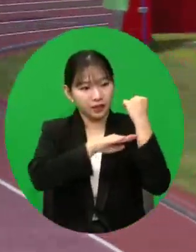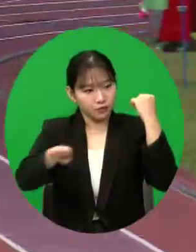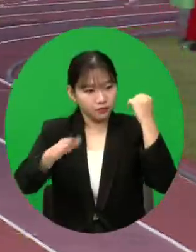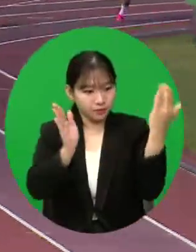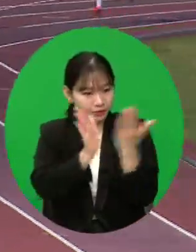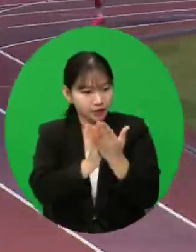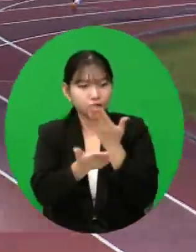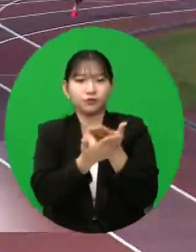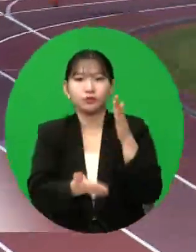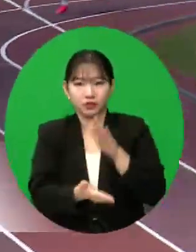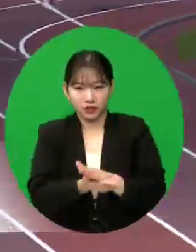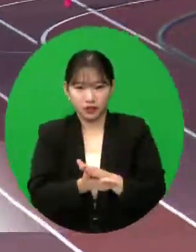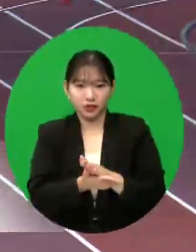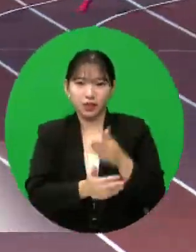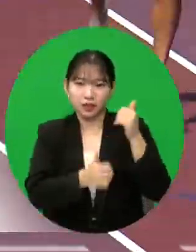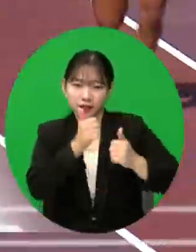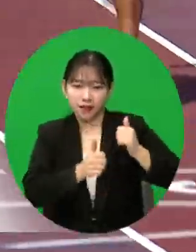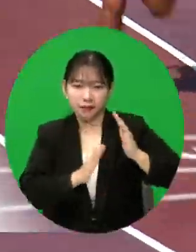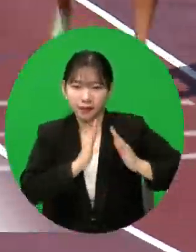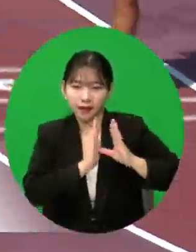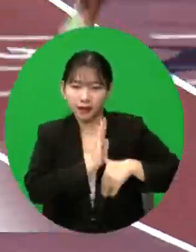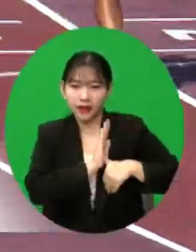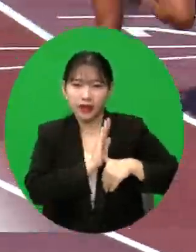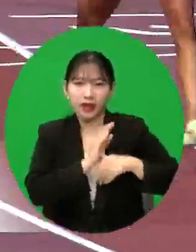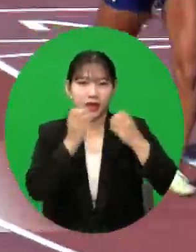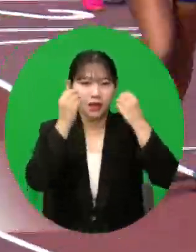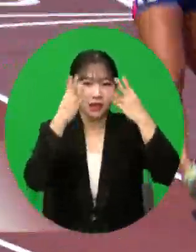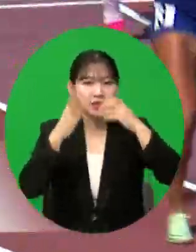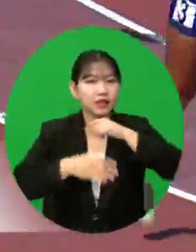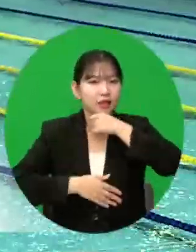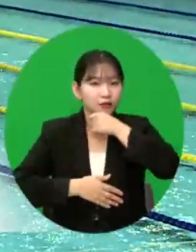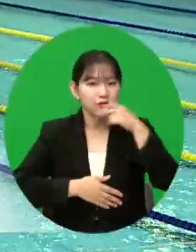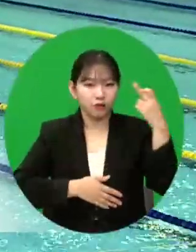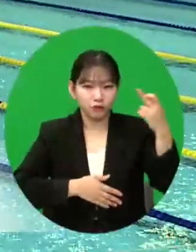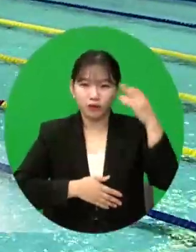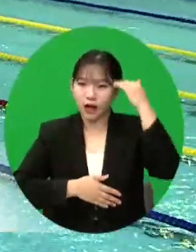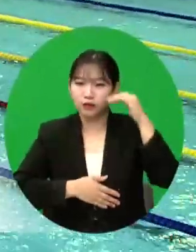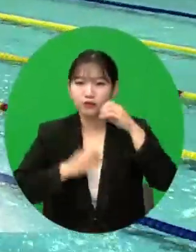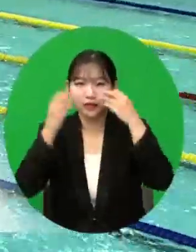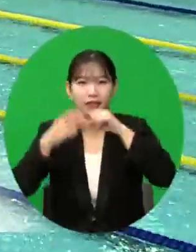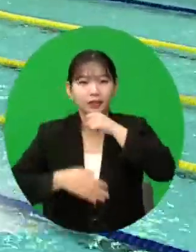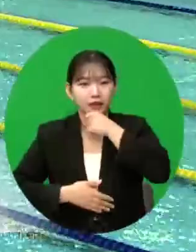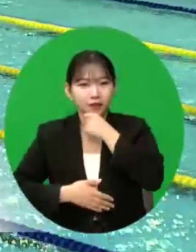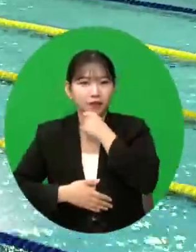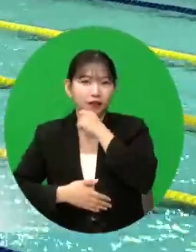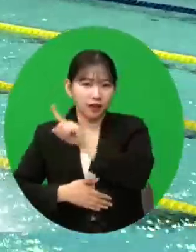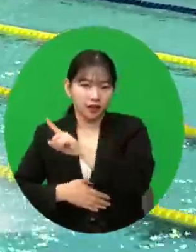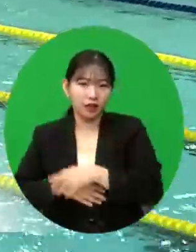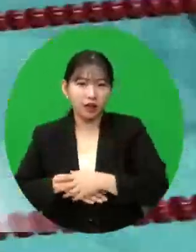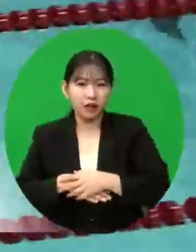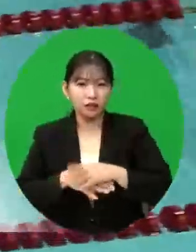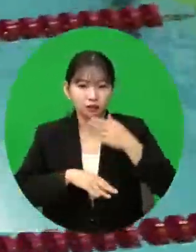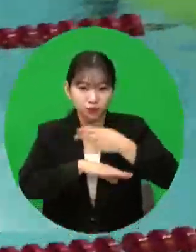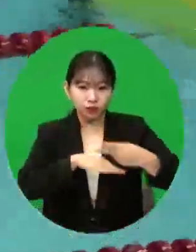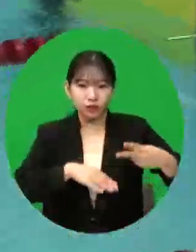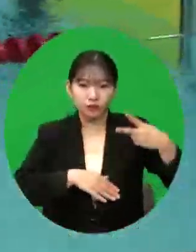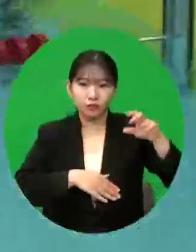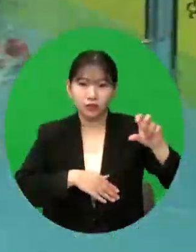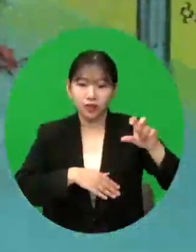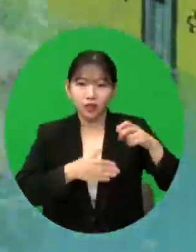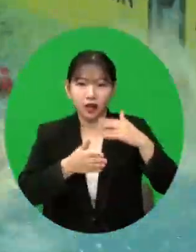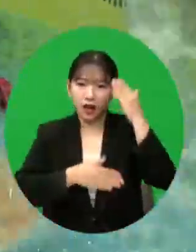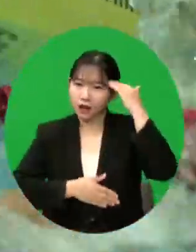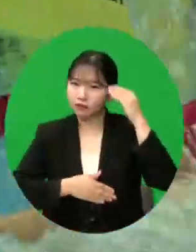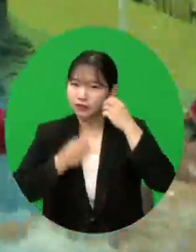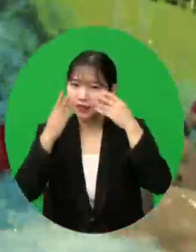그 결과 육상에서는 대회 신기록 12건에 한국 신기록 1건, 수영에서는 대회 신기록 25건과 한국 신기록